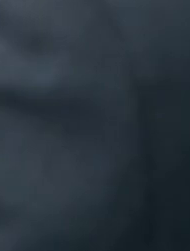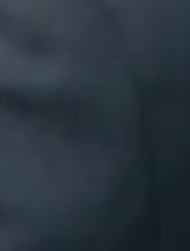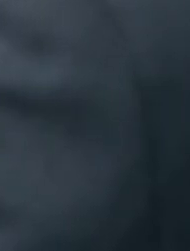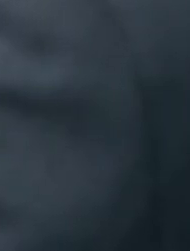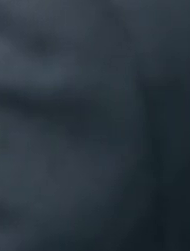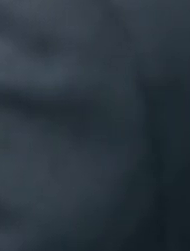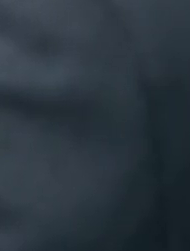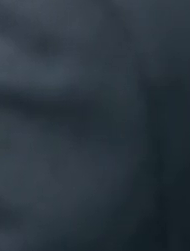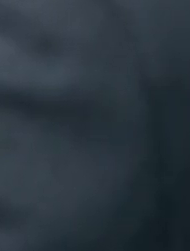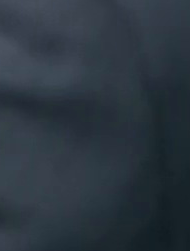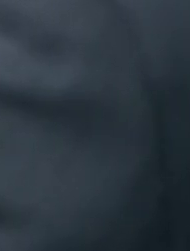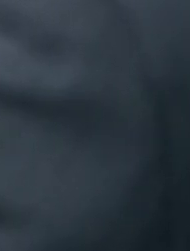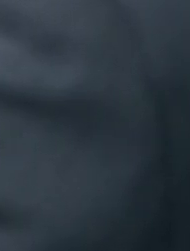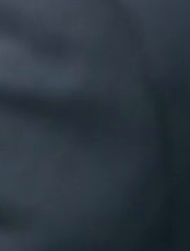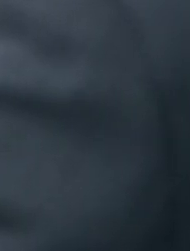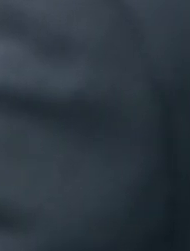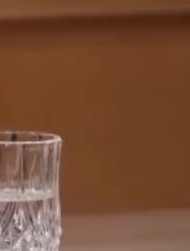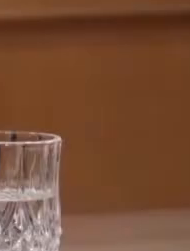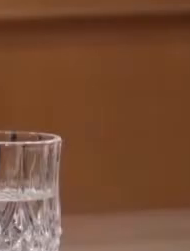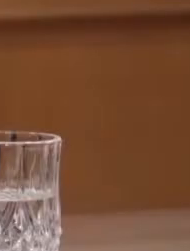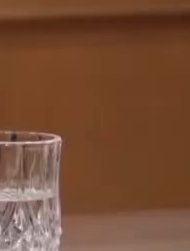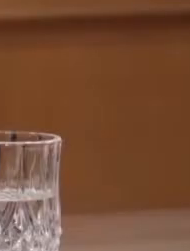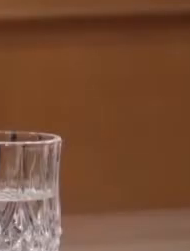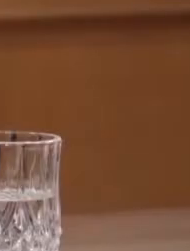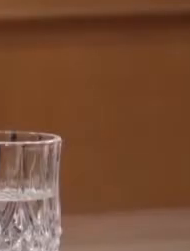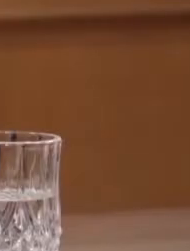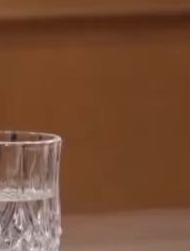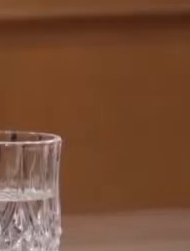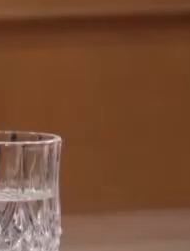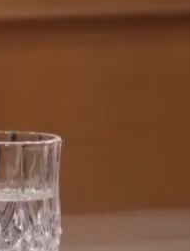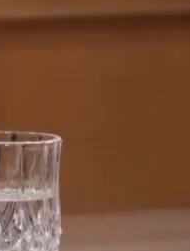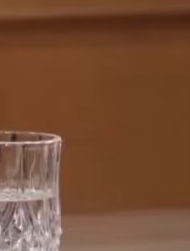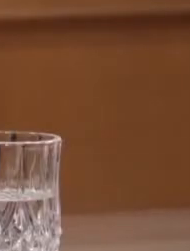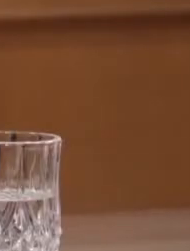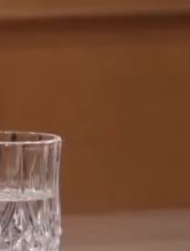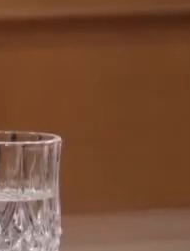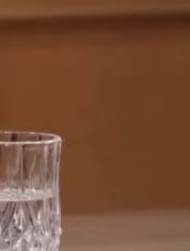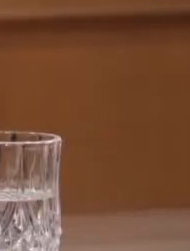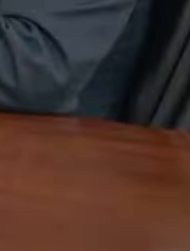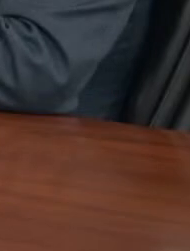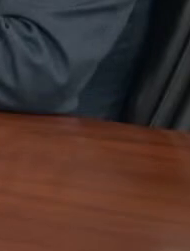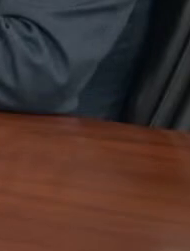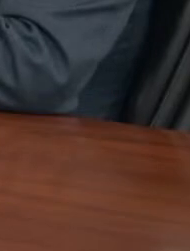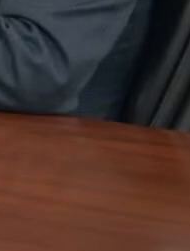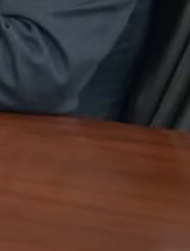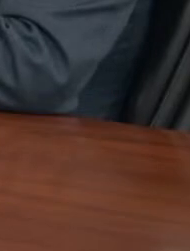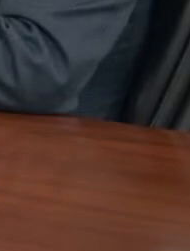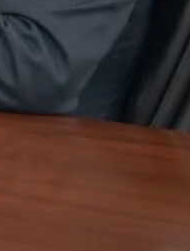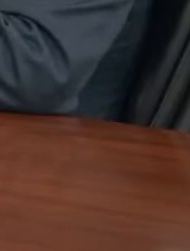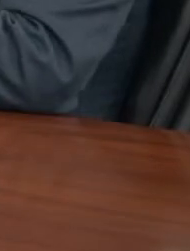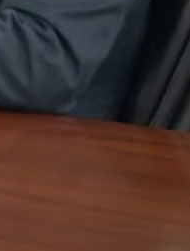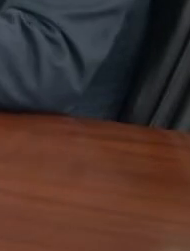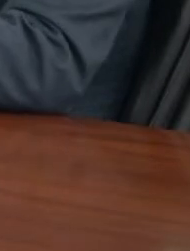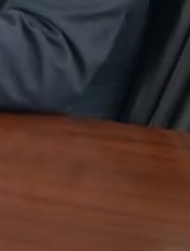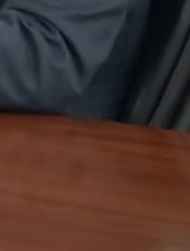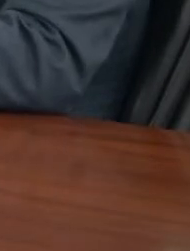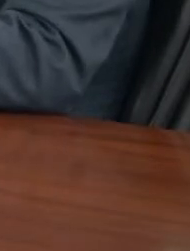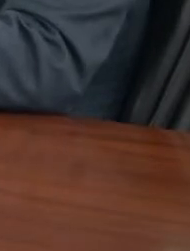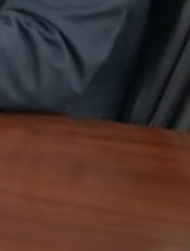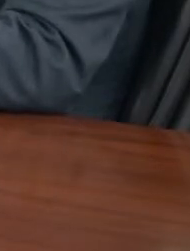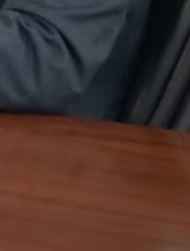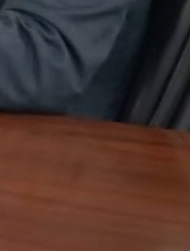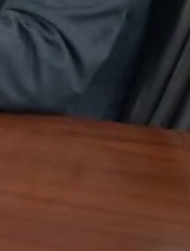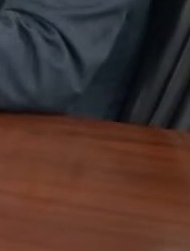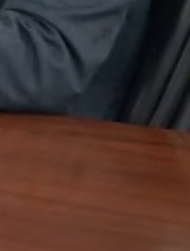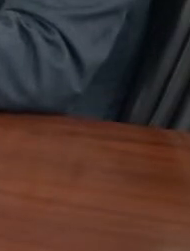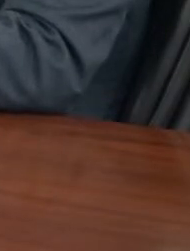좀 들어보겠습니다. 사무총장님 안녕하십니까? 예, 안녕하세요. 반갑습니다. 예. 요즘 정말 바쁘시겠습니다. 예. 예, 큰